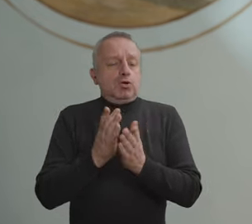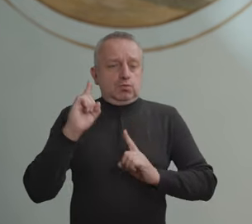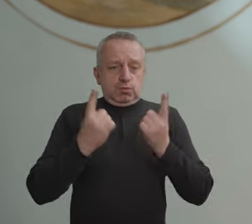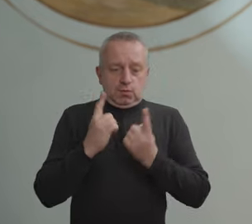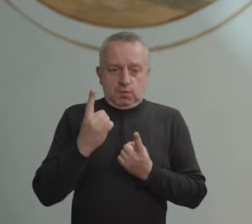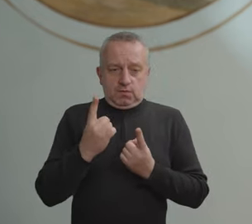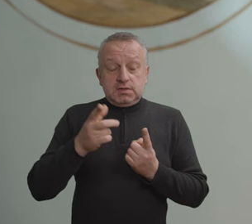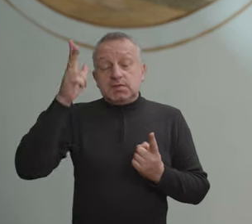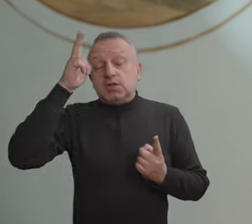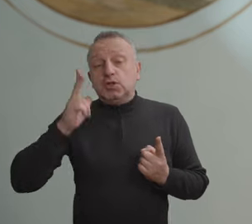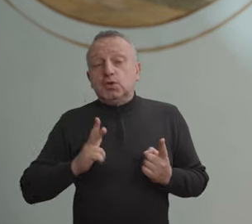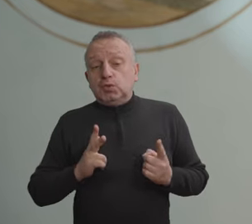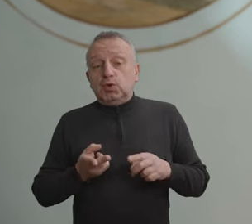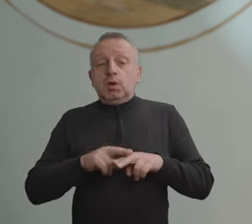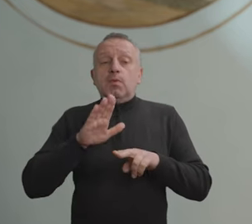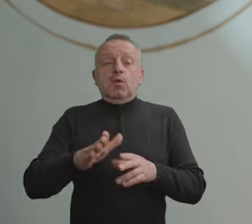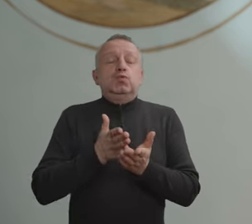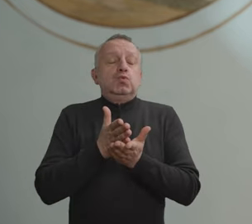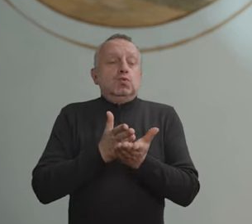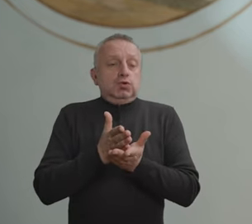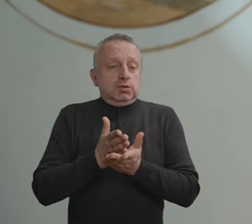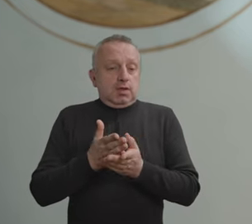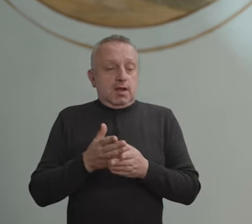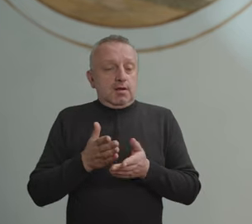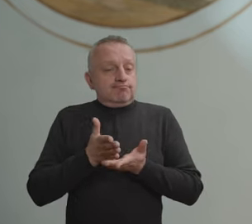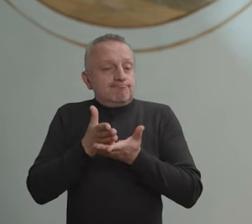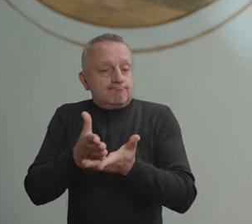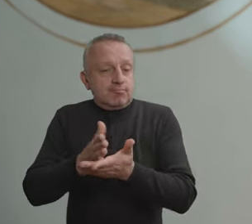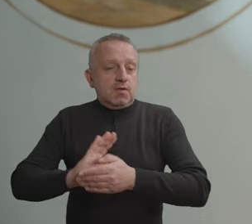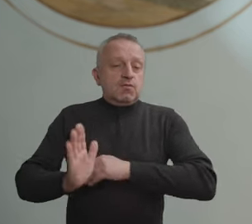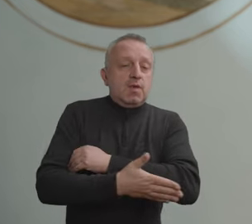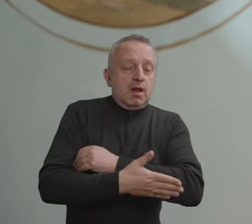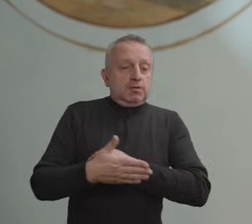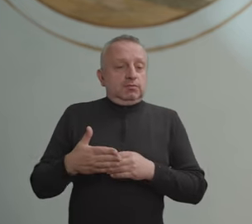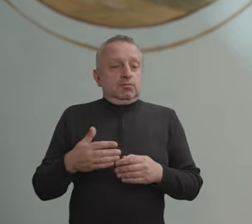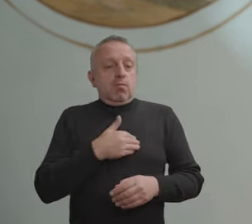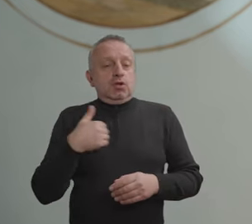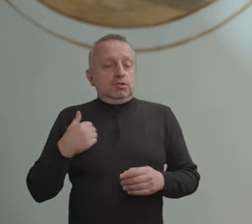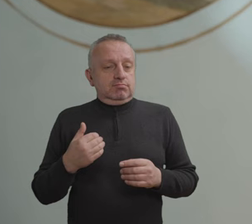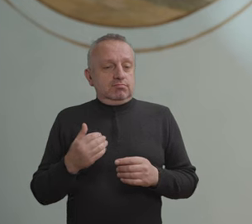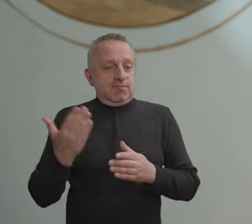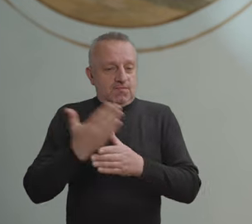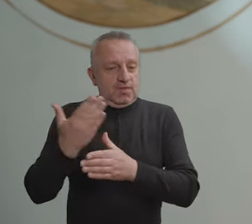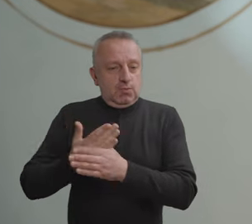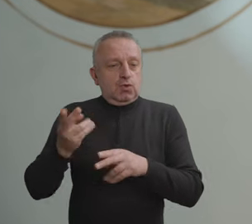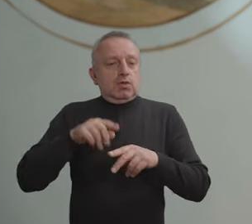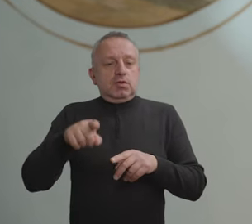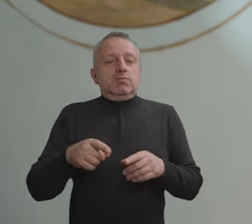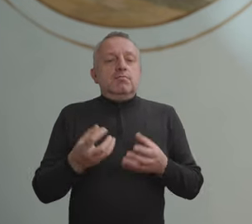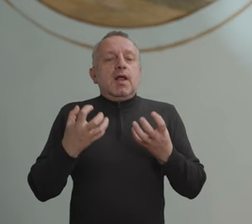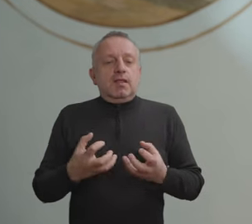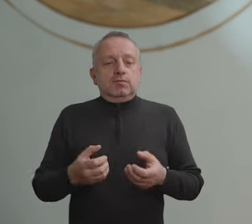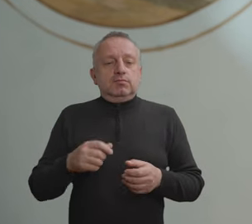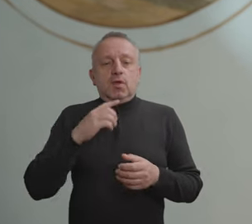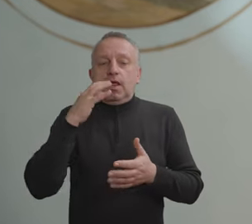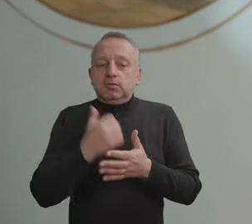Przemysłowej. Instytucje, które miały służyć pomocą, radą polskim przemysłowcom, przedsiębiorcom oraz osobom, które